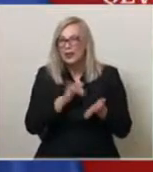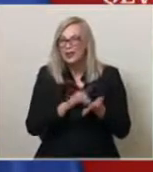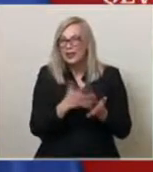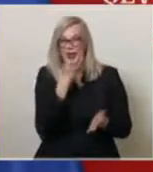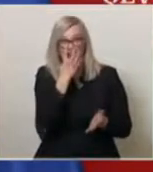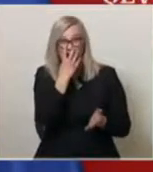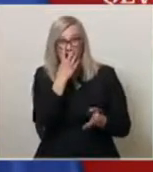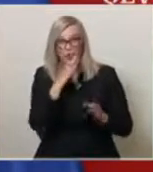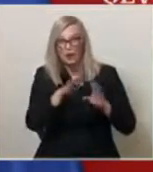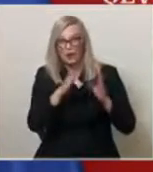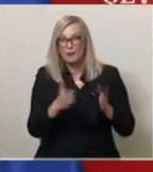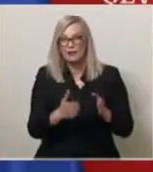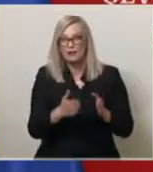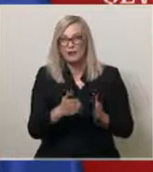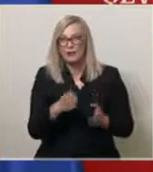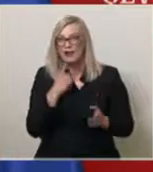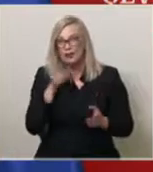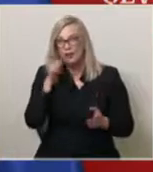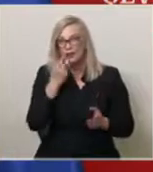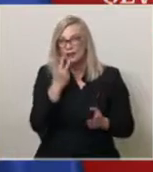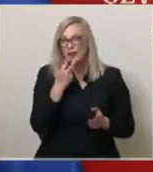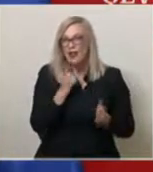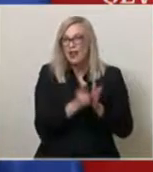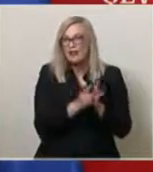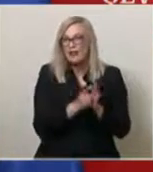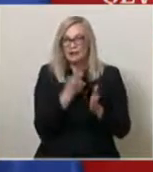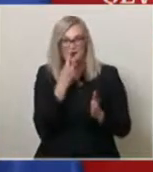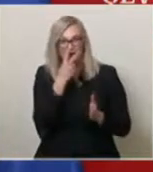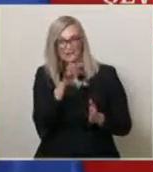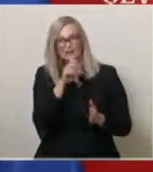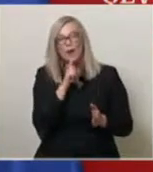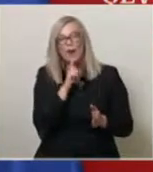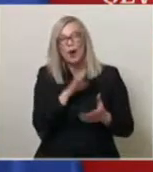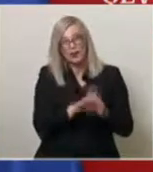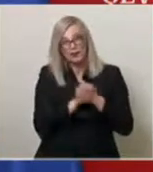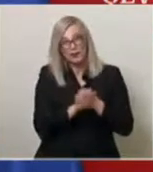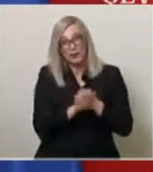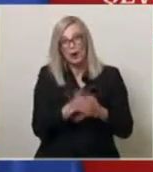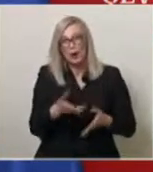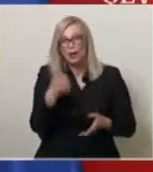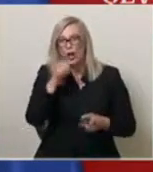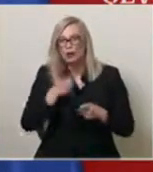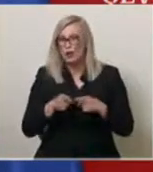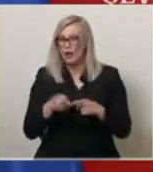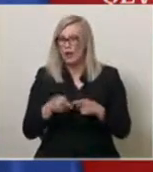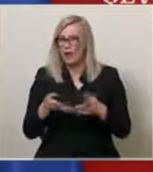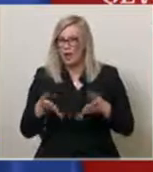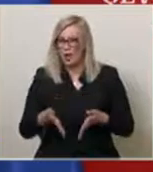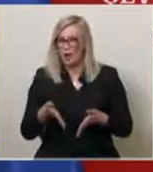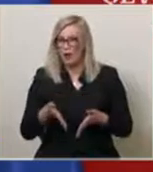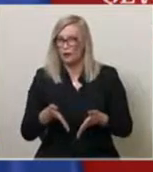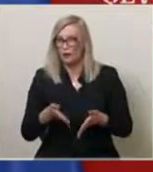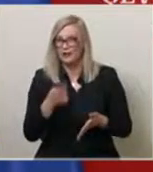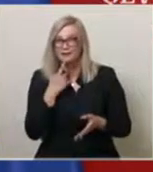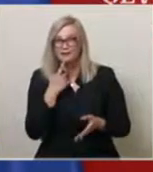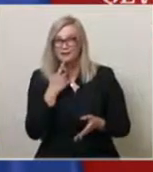велите, во тешки времења се познаваат пријателите. Оно што недостасува овде е да